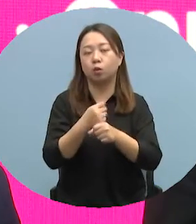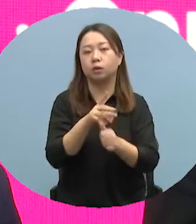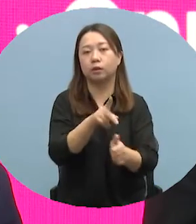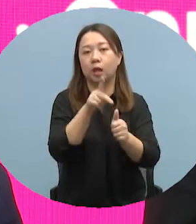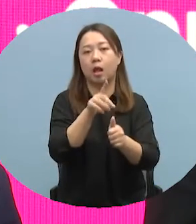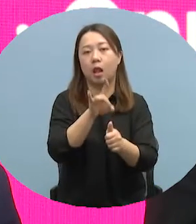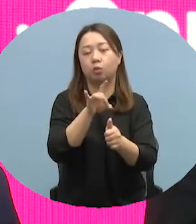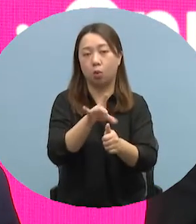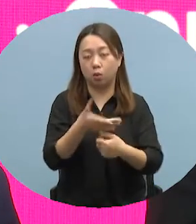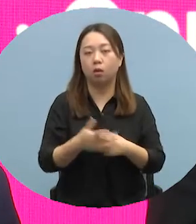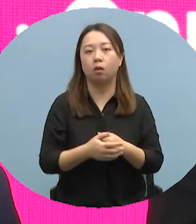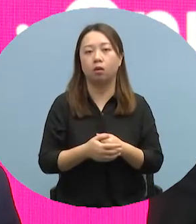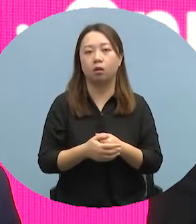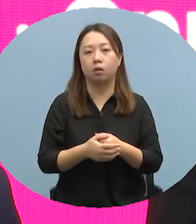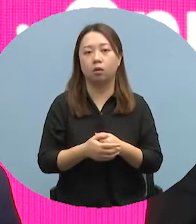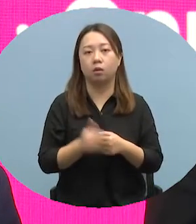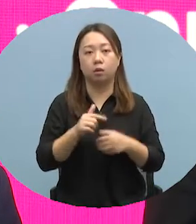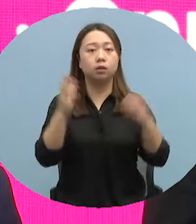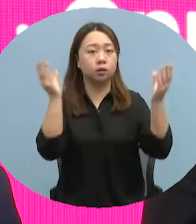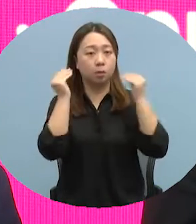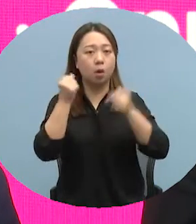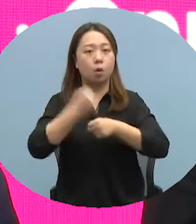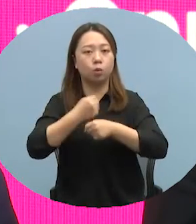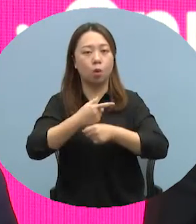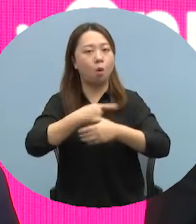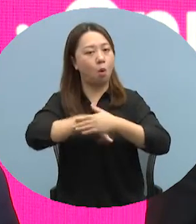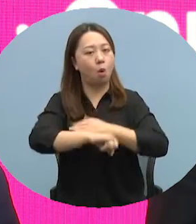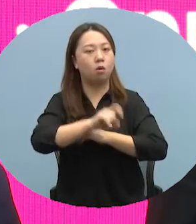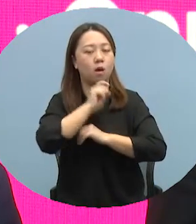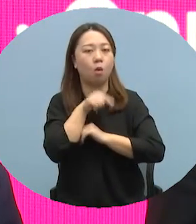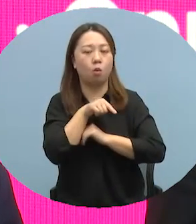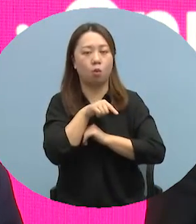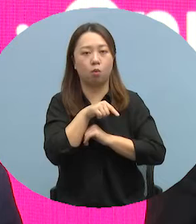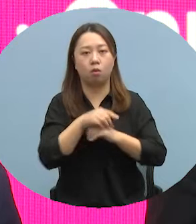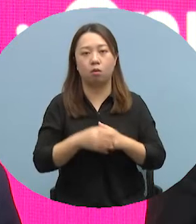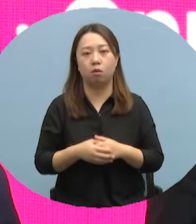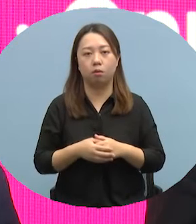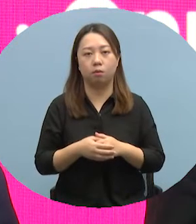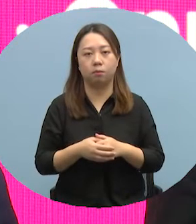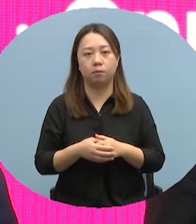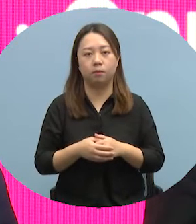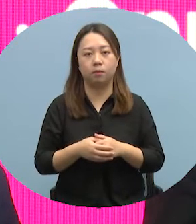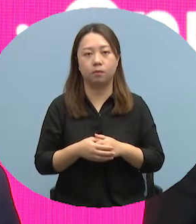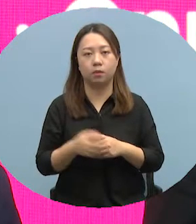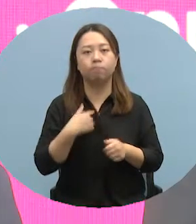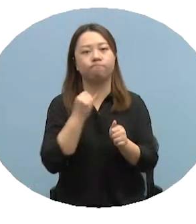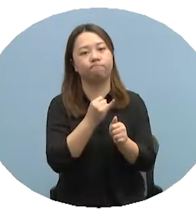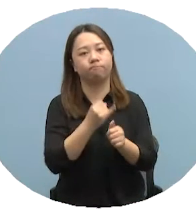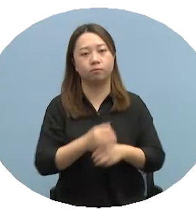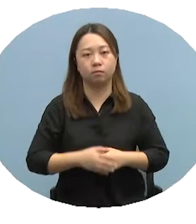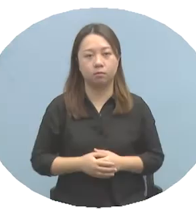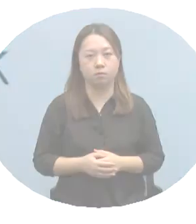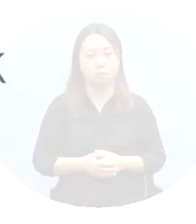具，這些是新聞工作者的害群之馬，我是予以譴責。